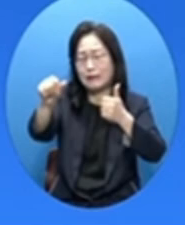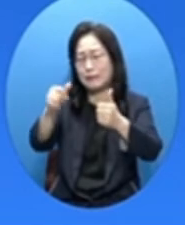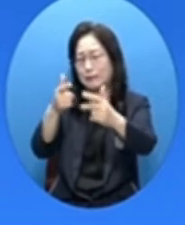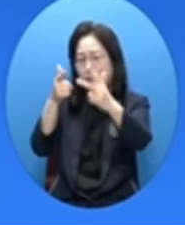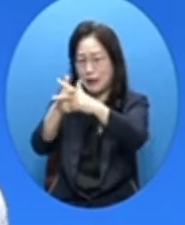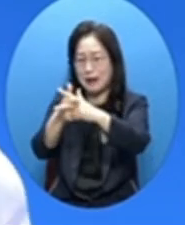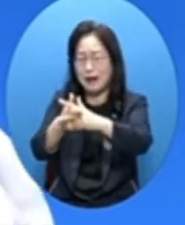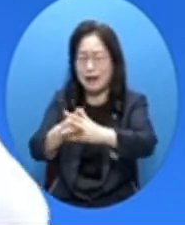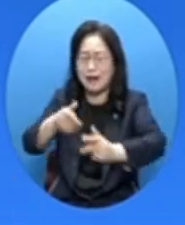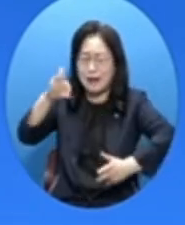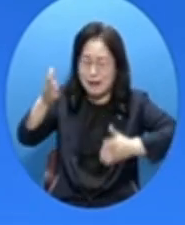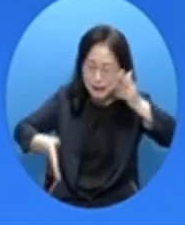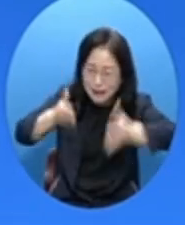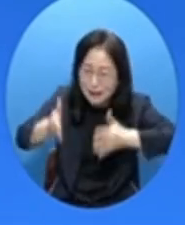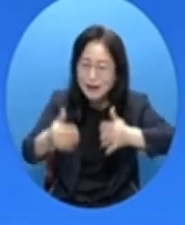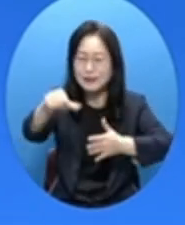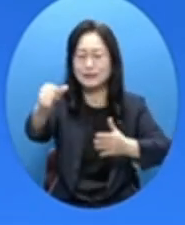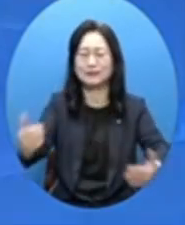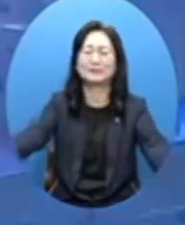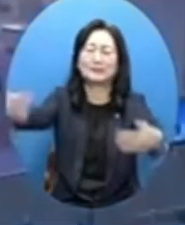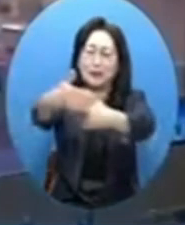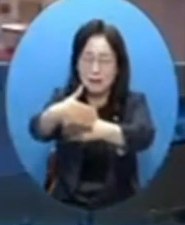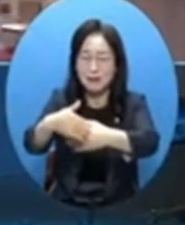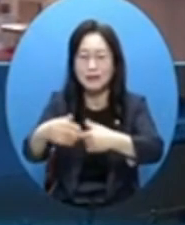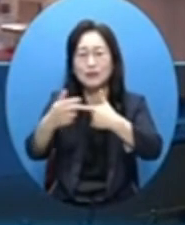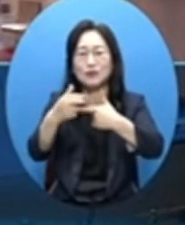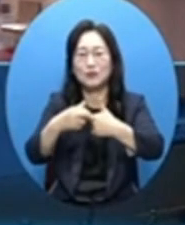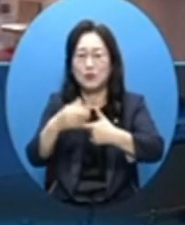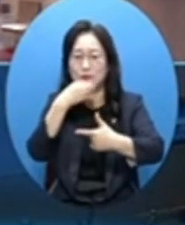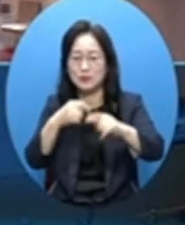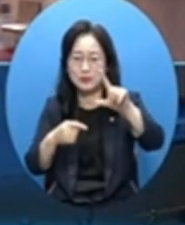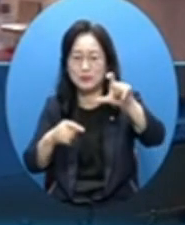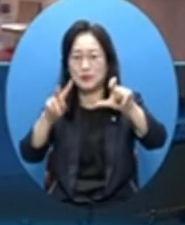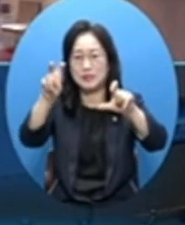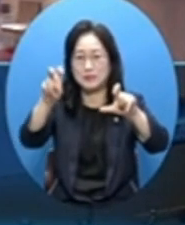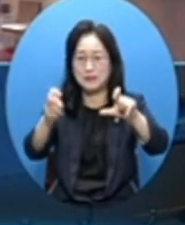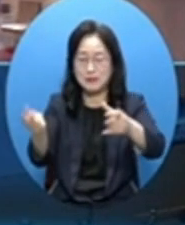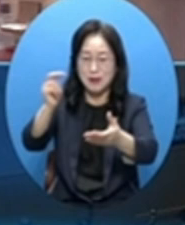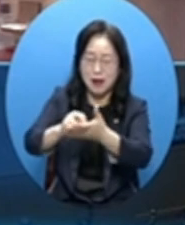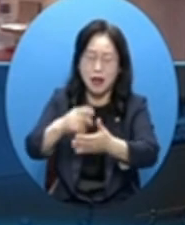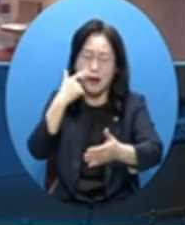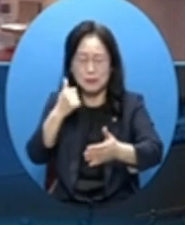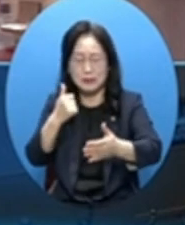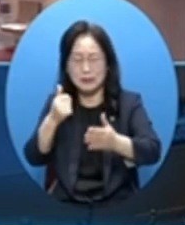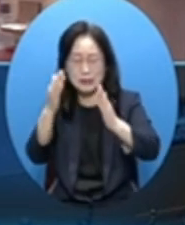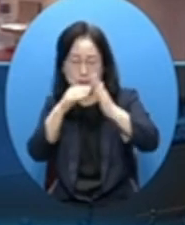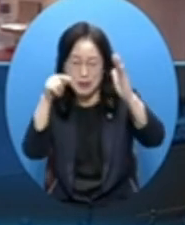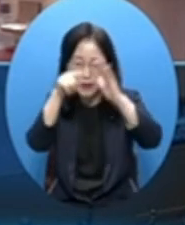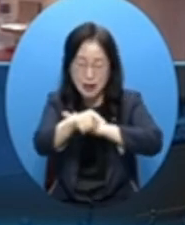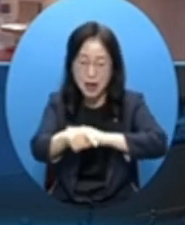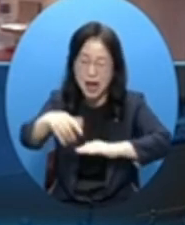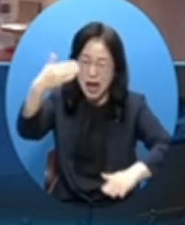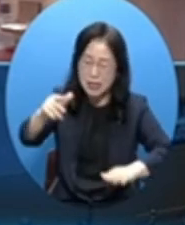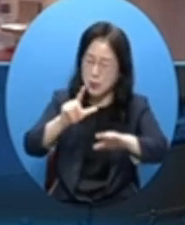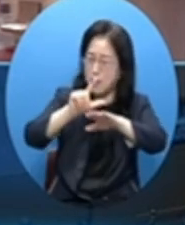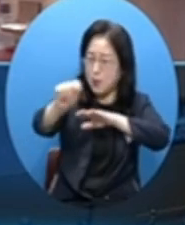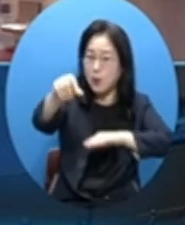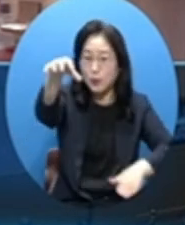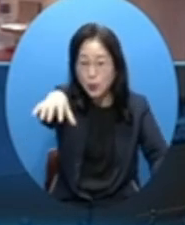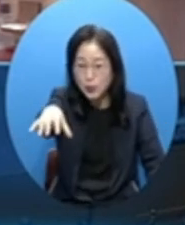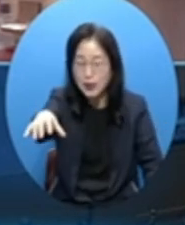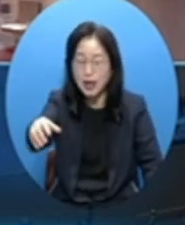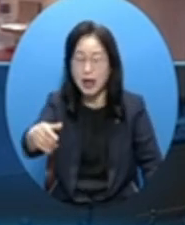알았습니다 달려가서 그를 품에 안았습니다 녹음을 15장 20절입니다이 일어나서 아버지께로 돌아가니라 아직도 거리가 먼데